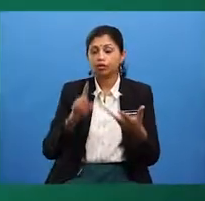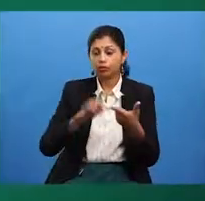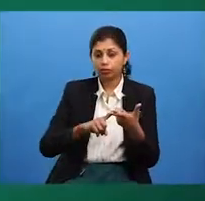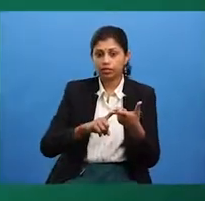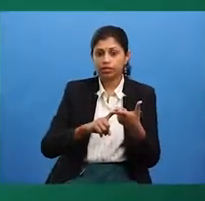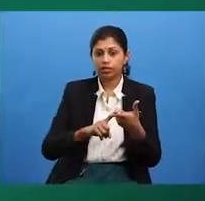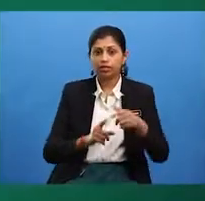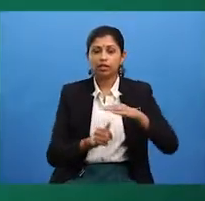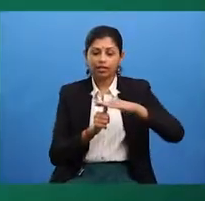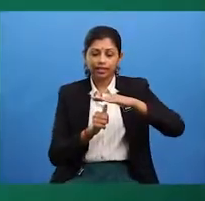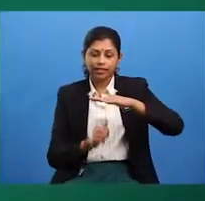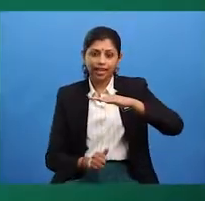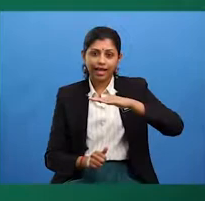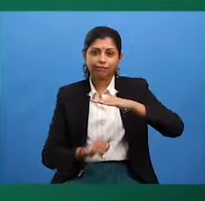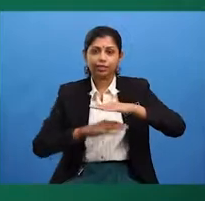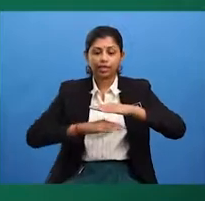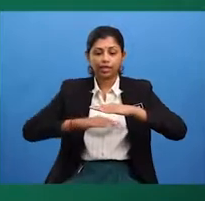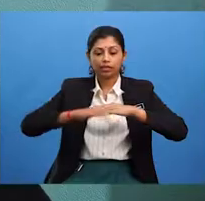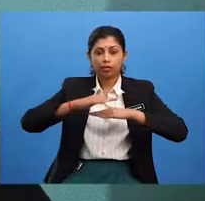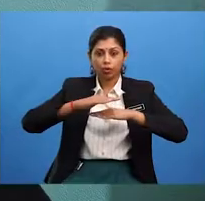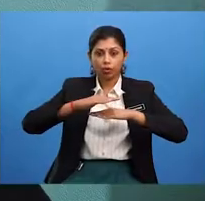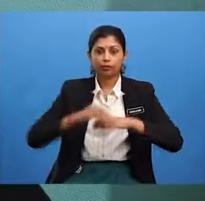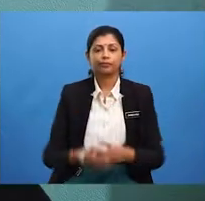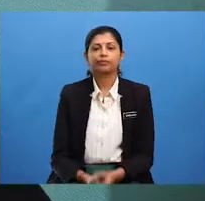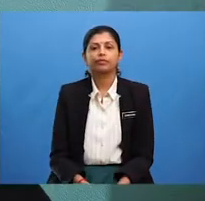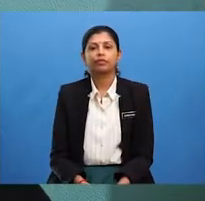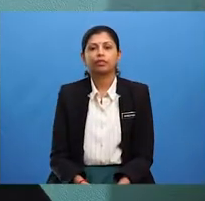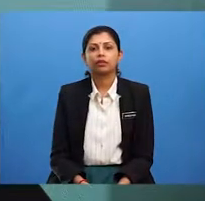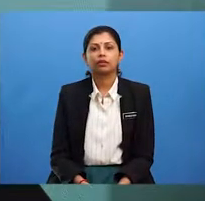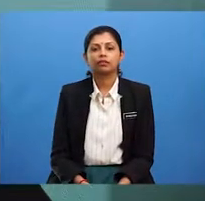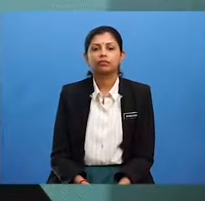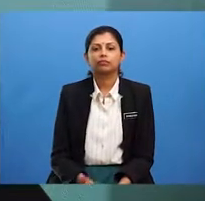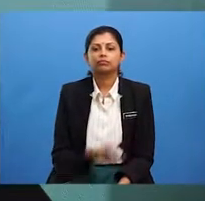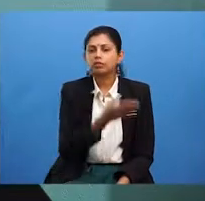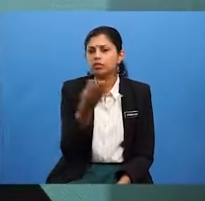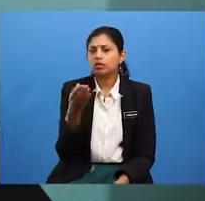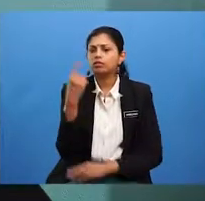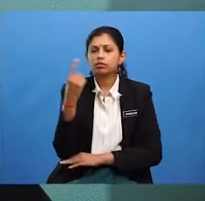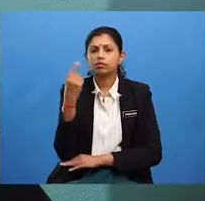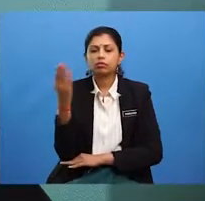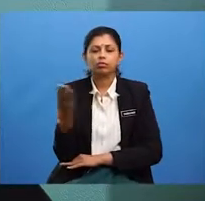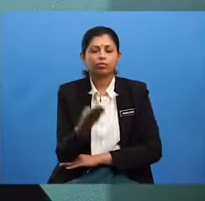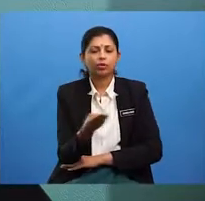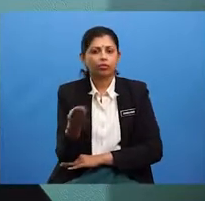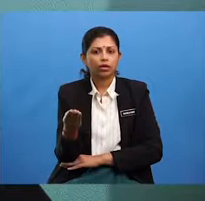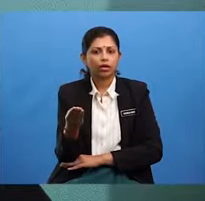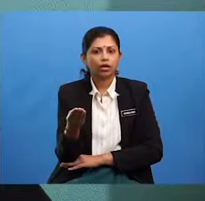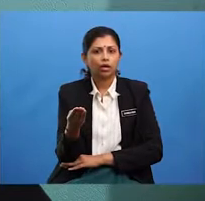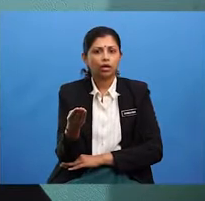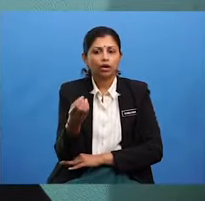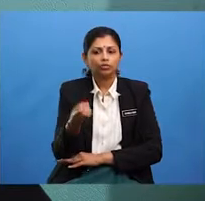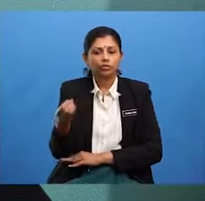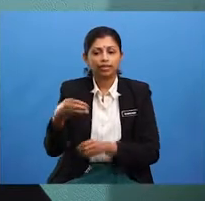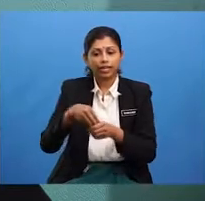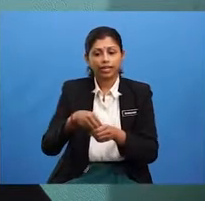tenggelam atau timbul. Adakah kamu sering membawa objek-objek bersama kamu ke dalam kolam